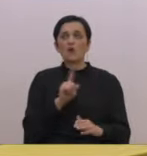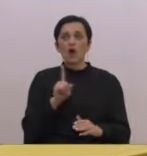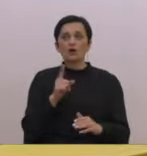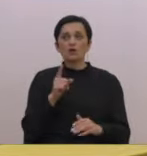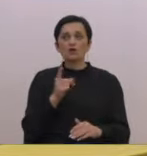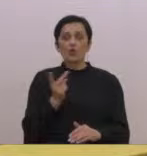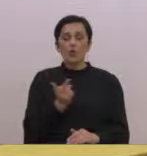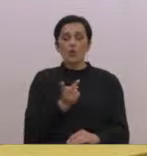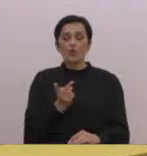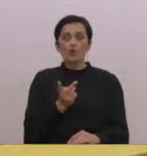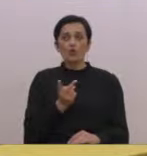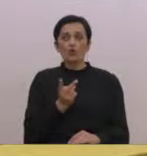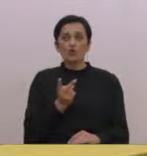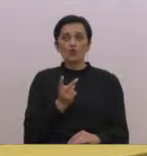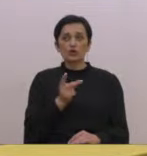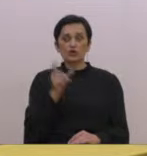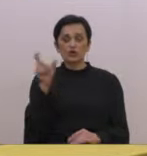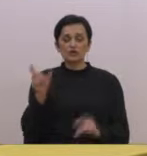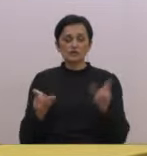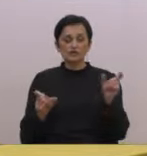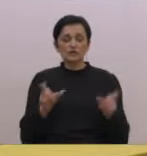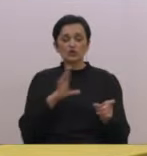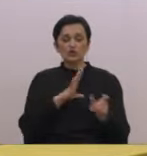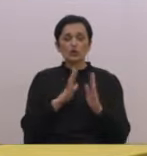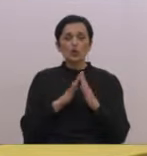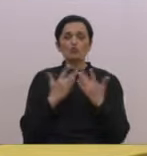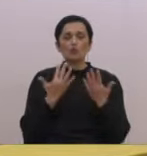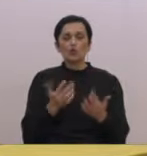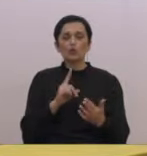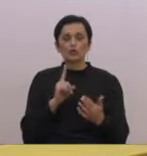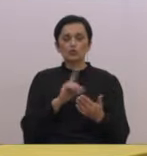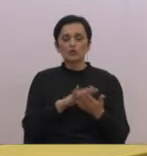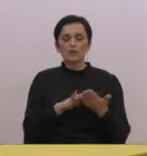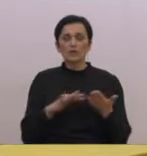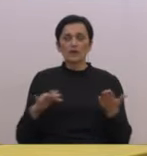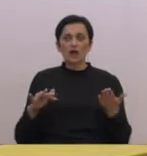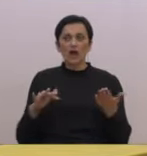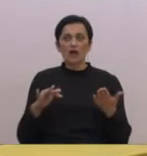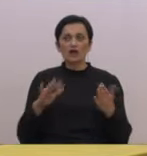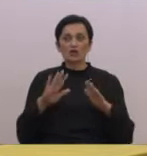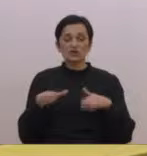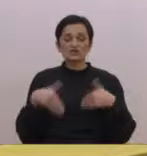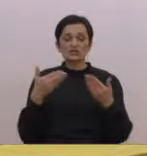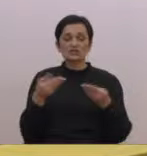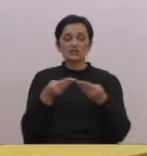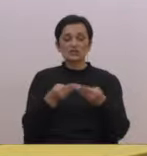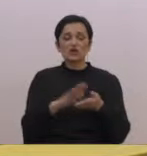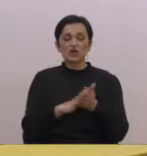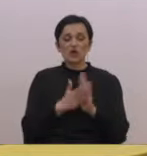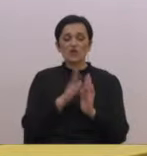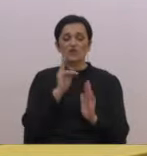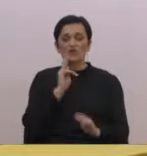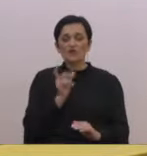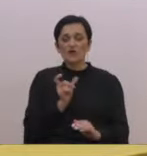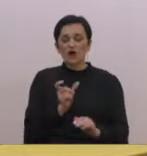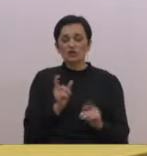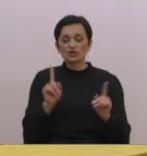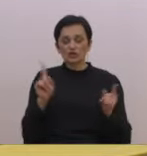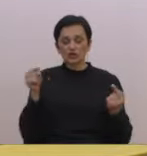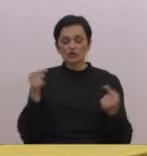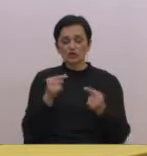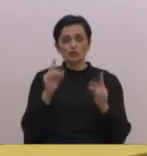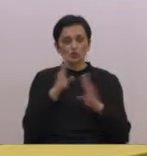ორივე პრეტენდენტის მხრიდან იყო მოთხოვნა, რომ გაგვეგრძელებინა წინადადებების წარმოდგენის ვადა და შესაბამისად